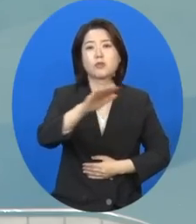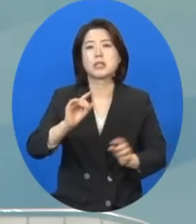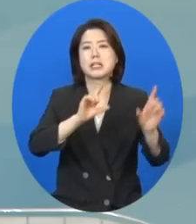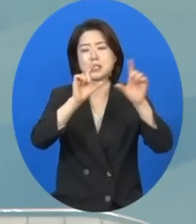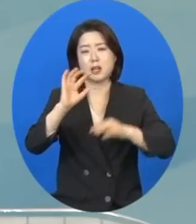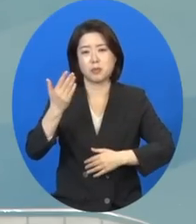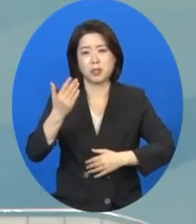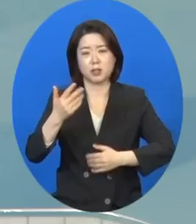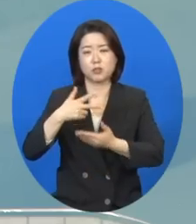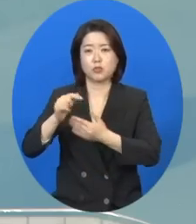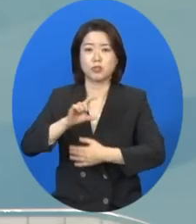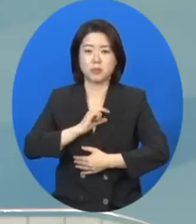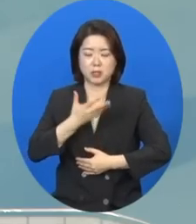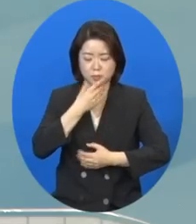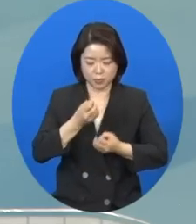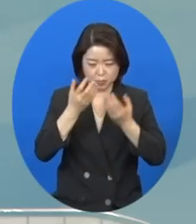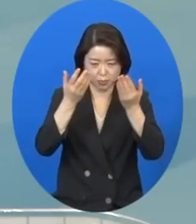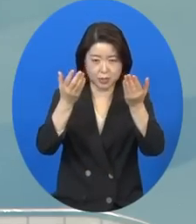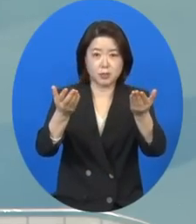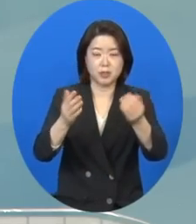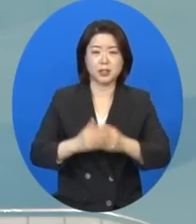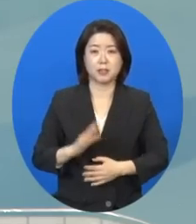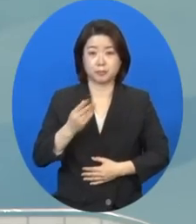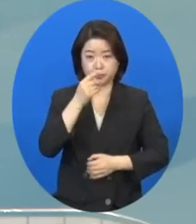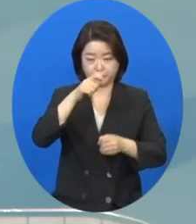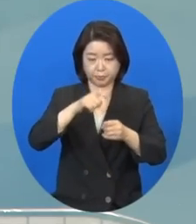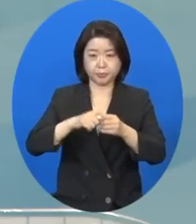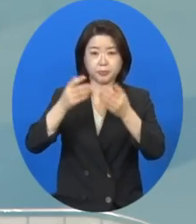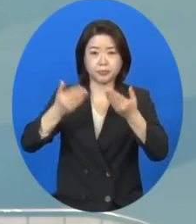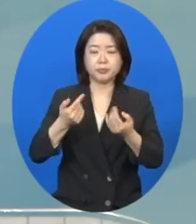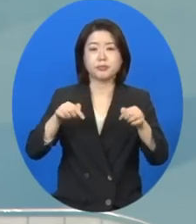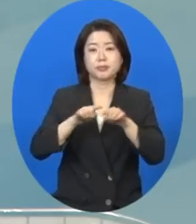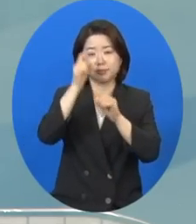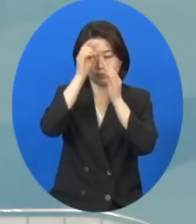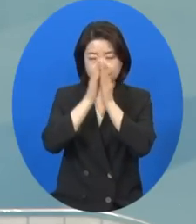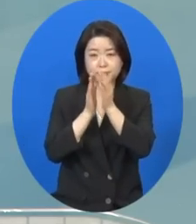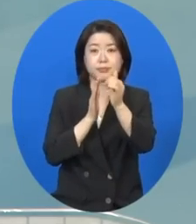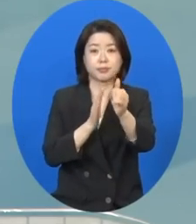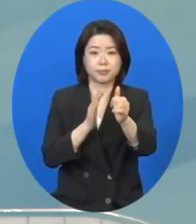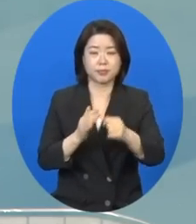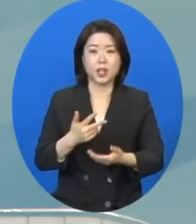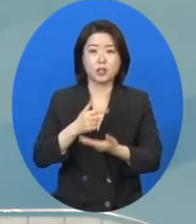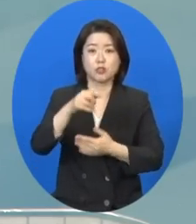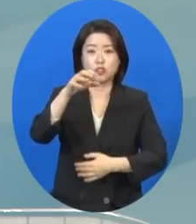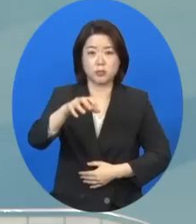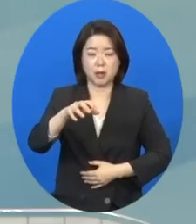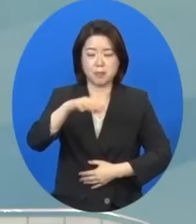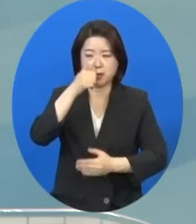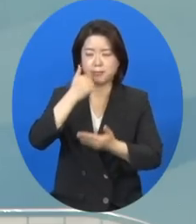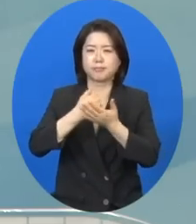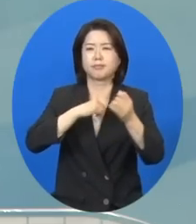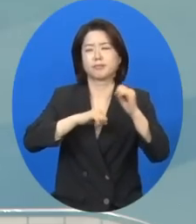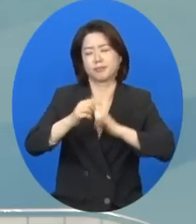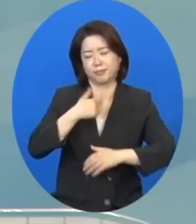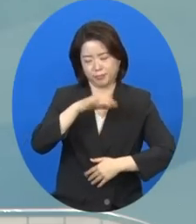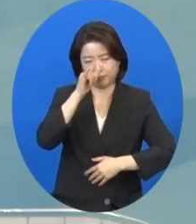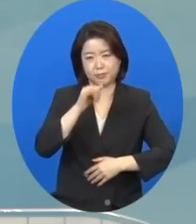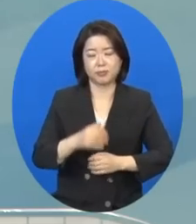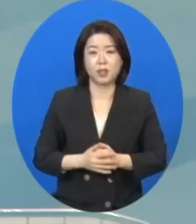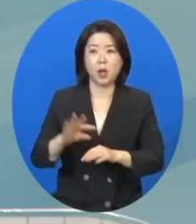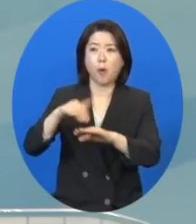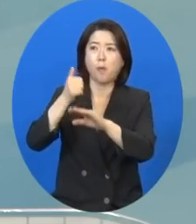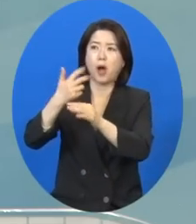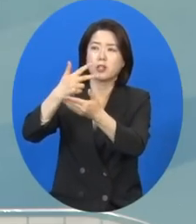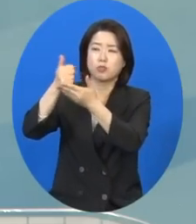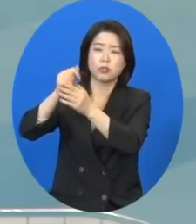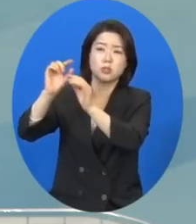되시기를 주님의 이름으로 축복합니다 우리 성찬의 받을 때 함께 우리 기도하겠습니다 주님 우리가 주님 앞에 범죄하였습니다 왕이신